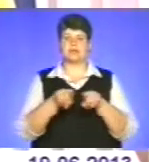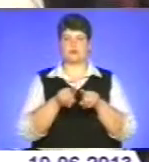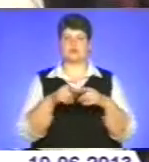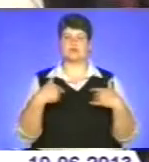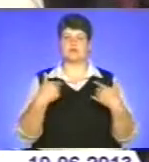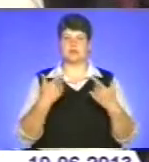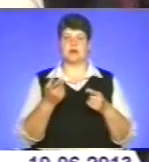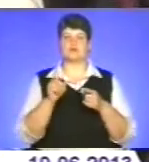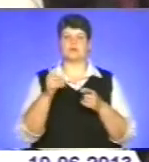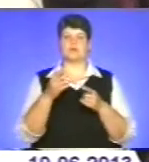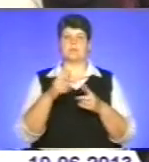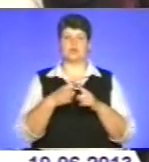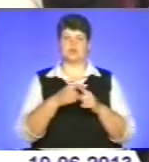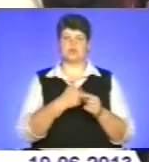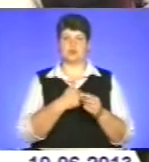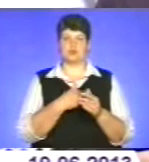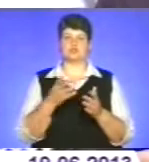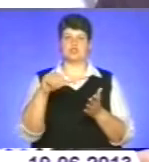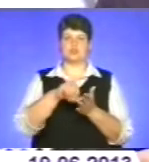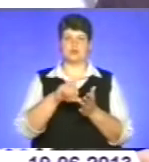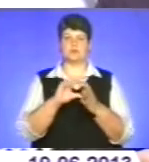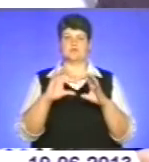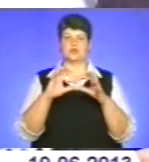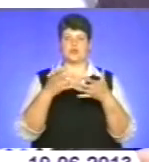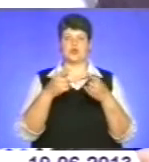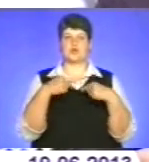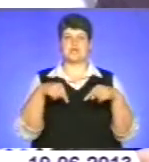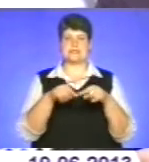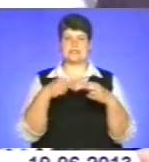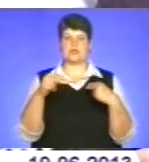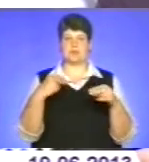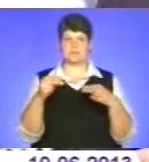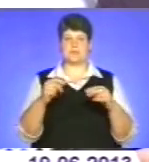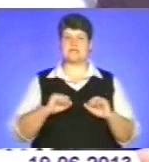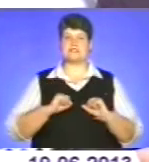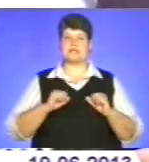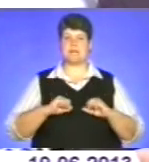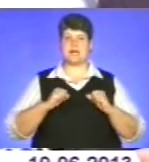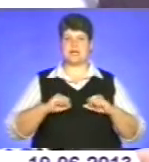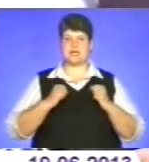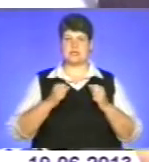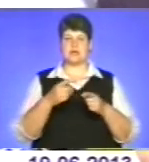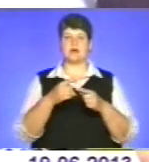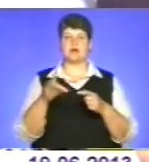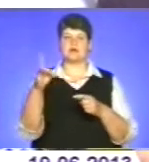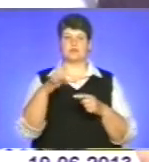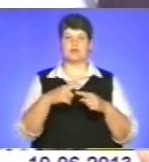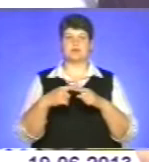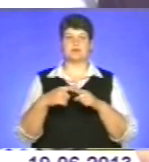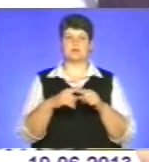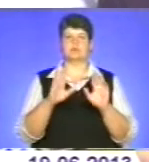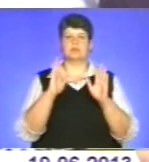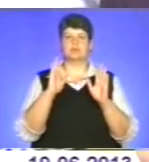стати членом світового організації торгівлі. Стремління Республіки Білорусь стати повноправним